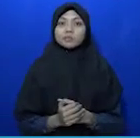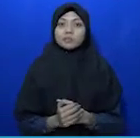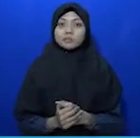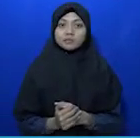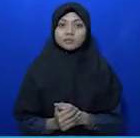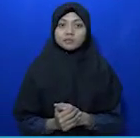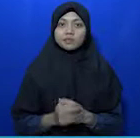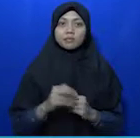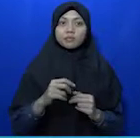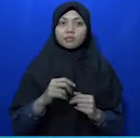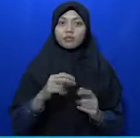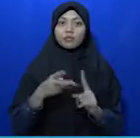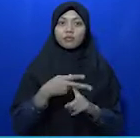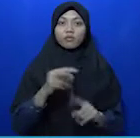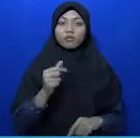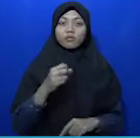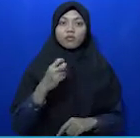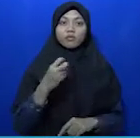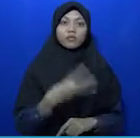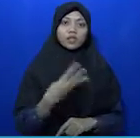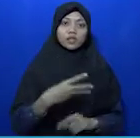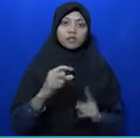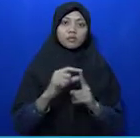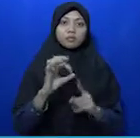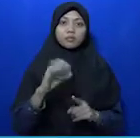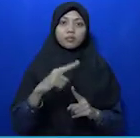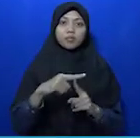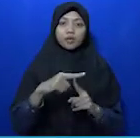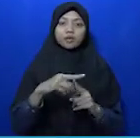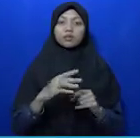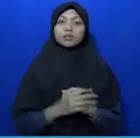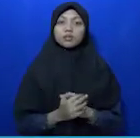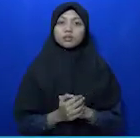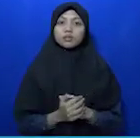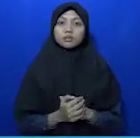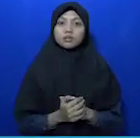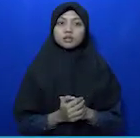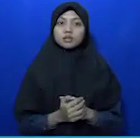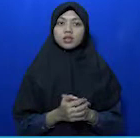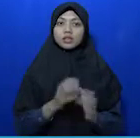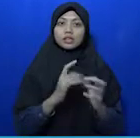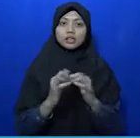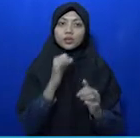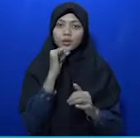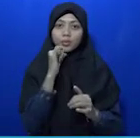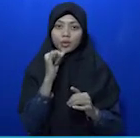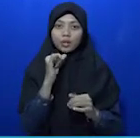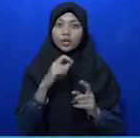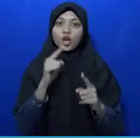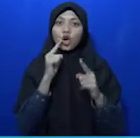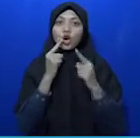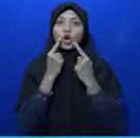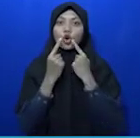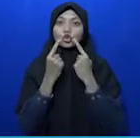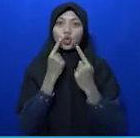proyeksi pendapatan PT FI yang ini dikalkulasi oleh konsultan kita. Jadi kita